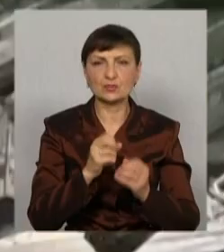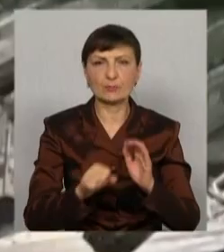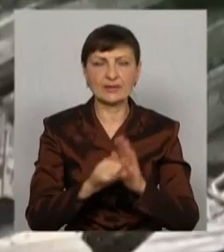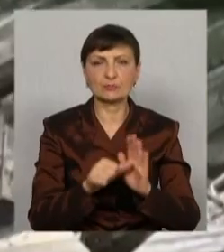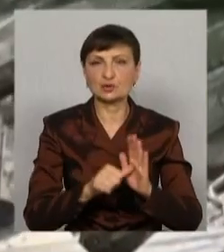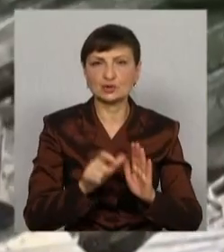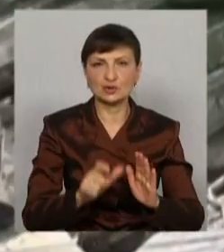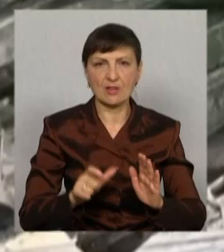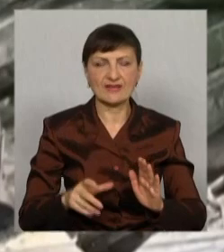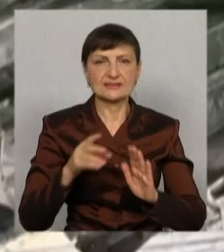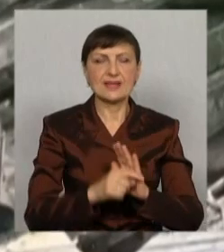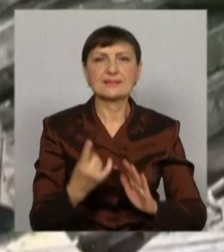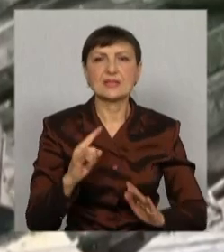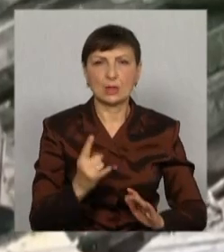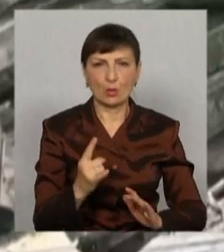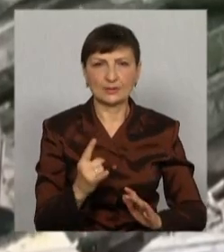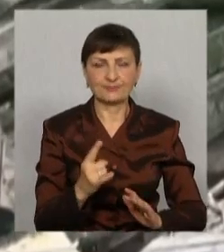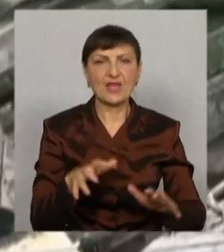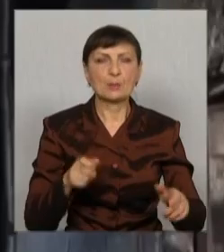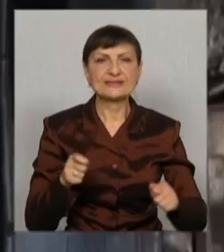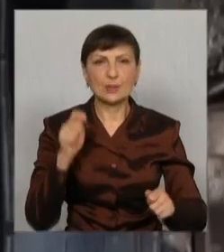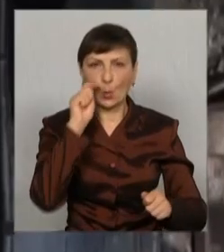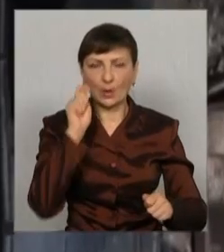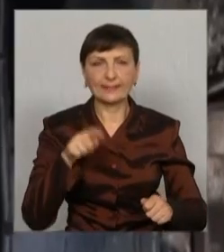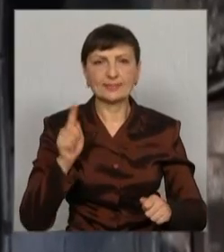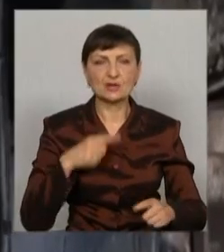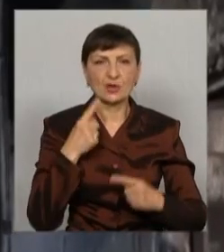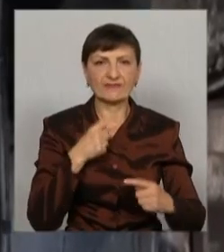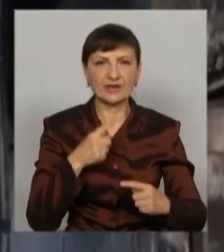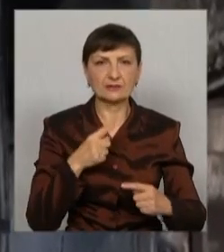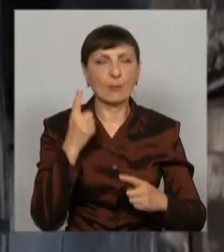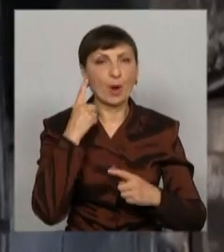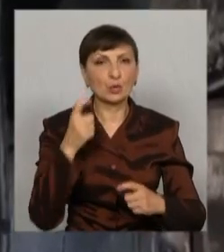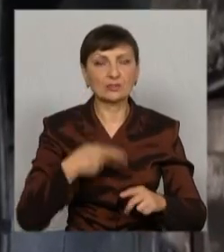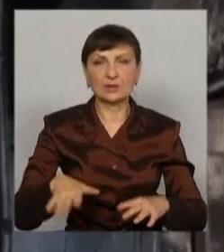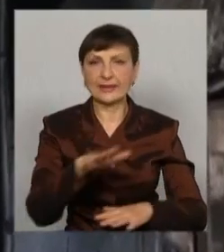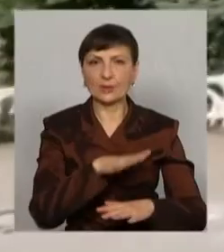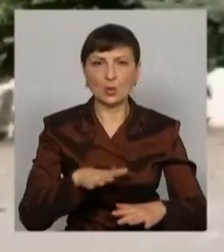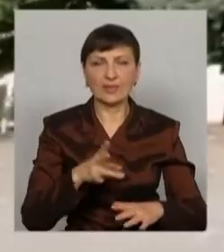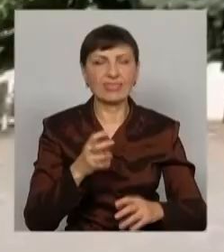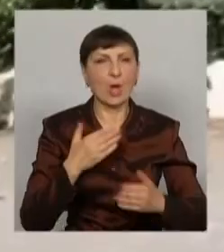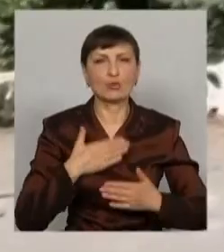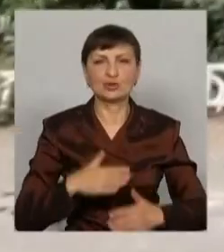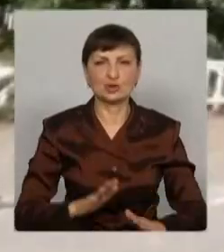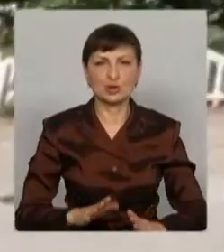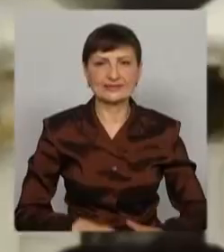6 человек, среди них один ребенок. Президент Украины также добавил, что прогноз для этого региона неутешительный.